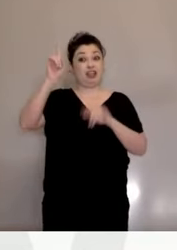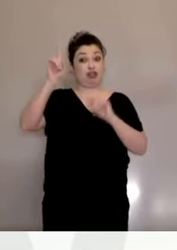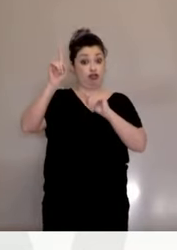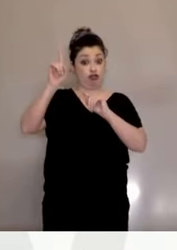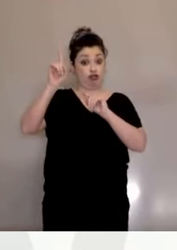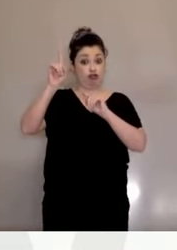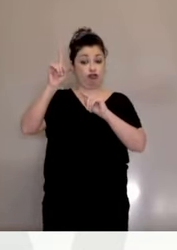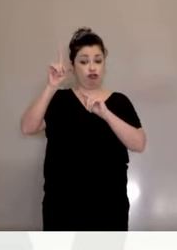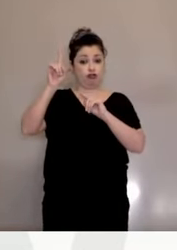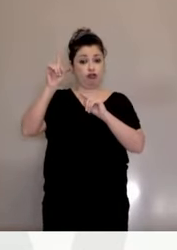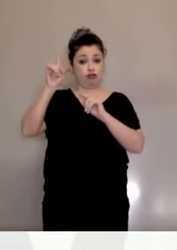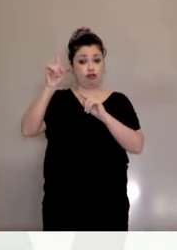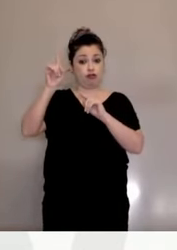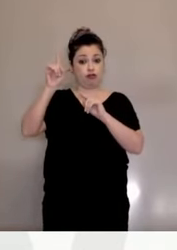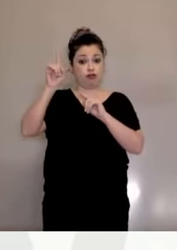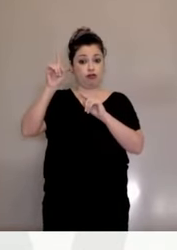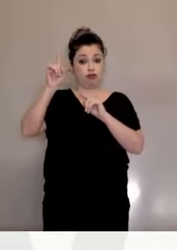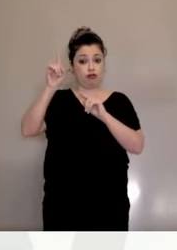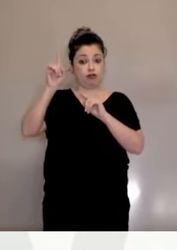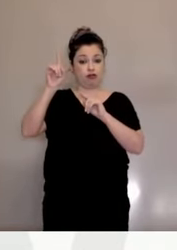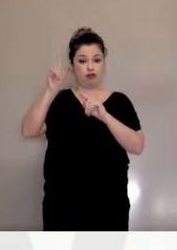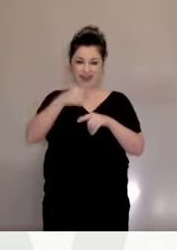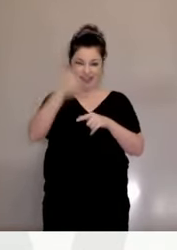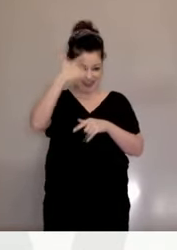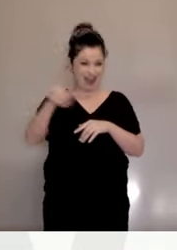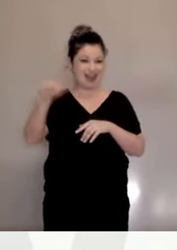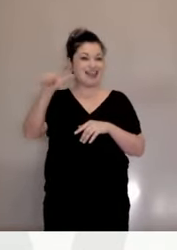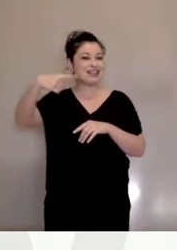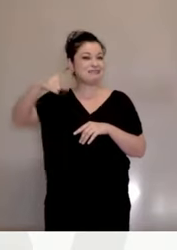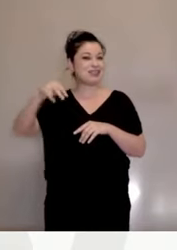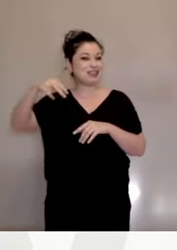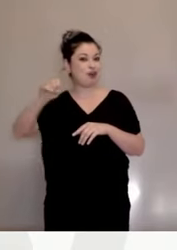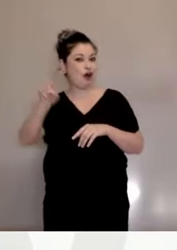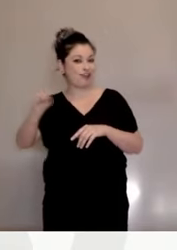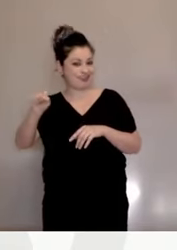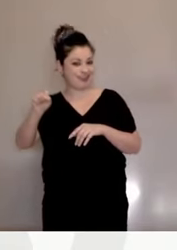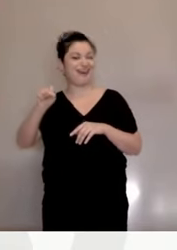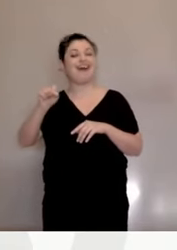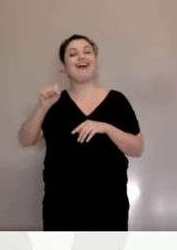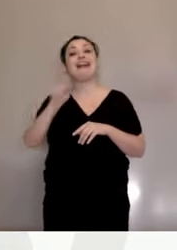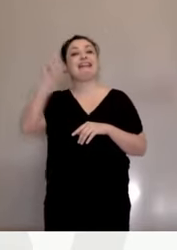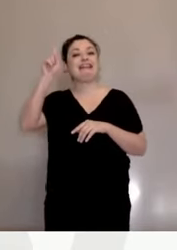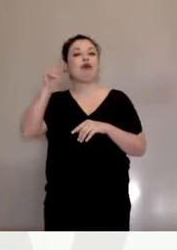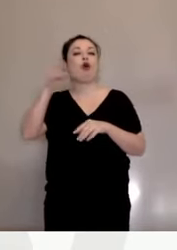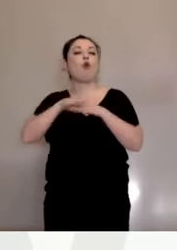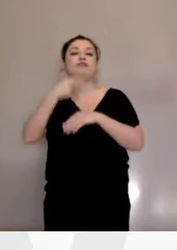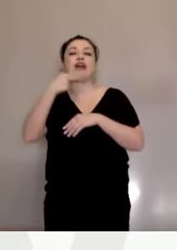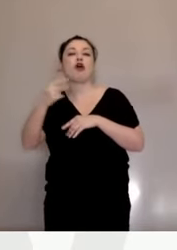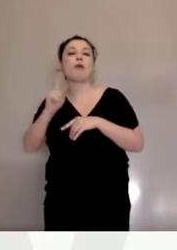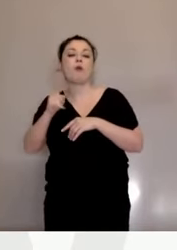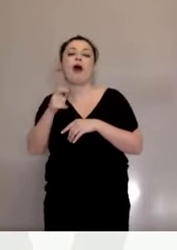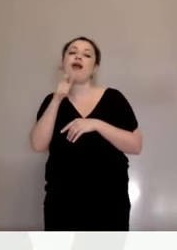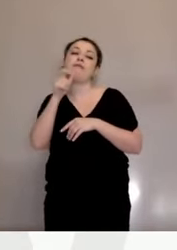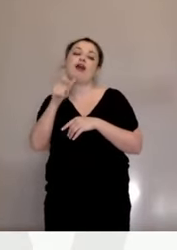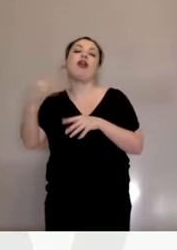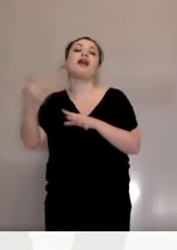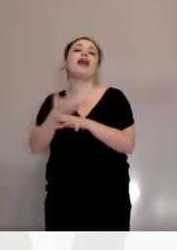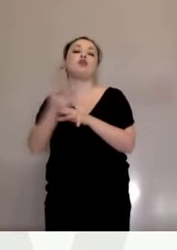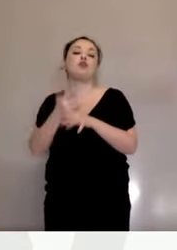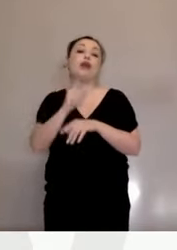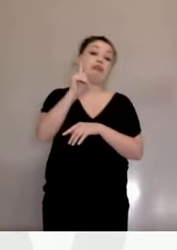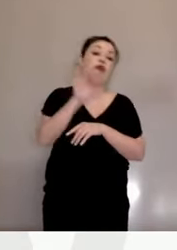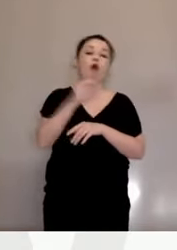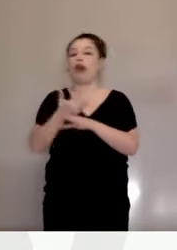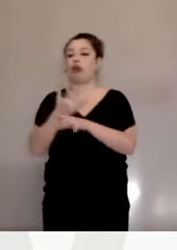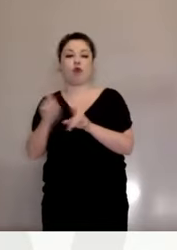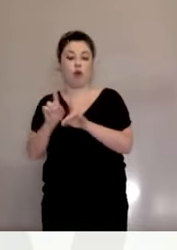che, cosa che Spinoza chiama natura, Dio o natura. Ma Dio